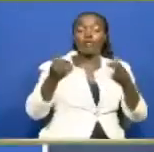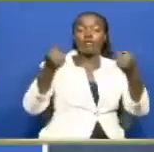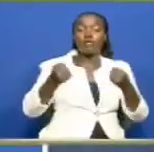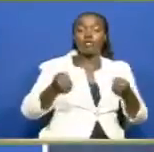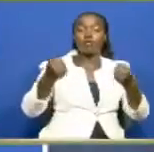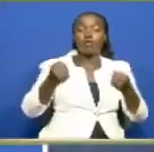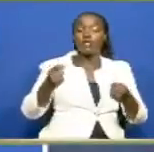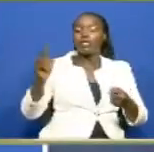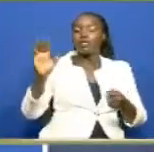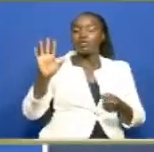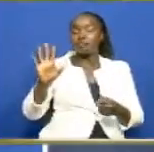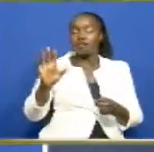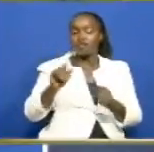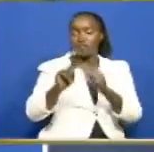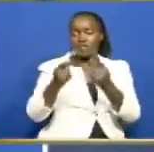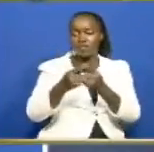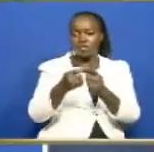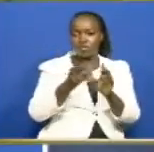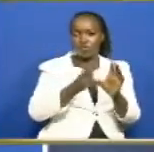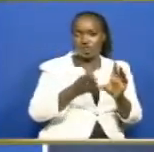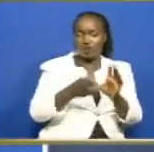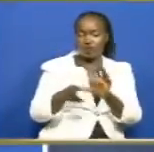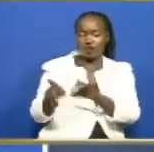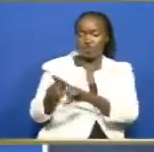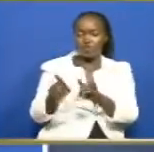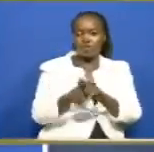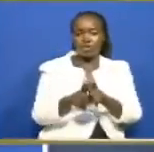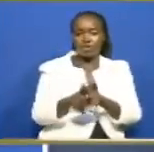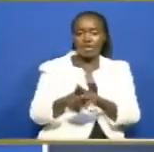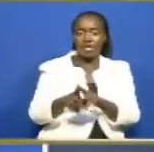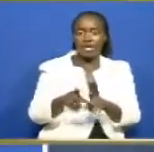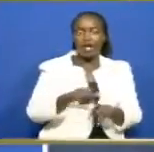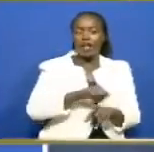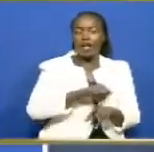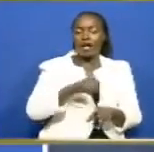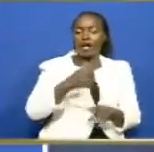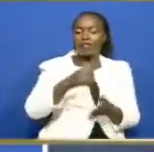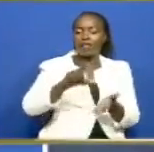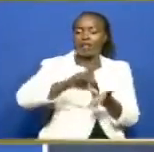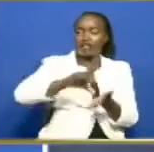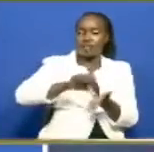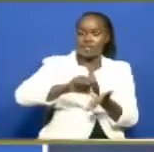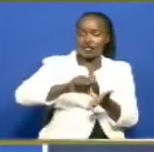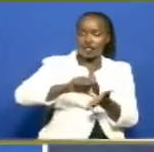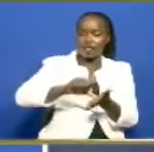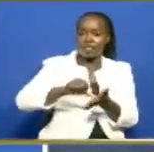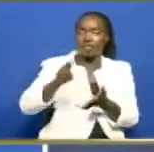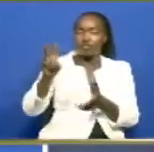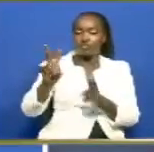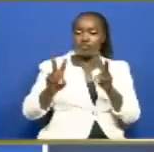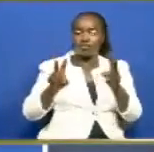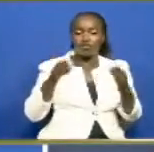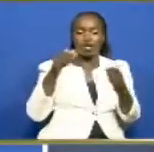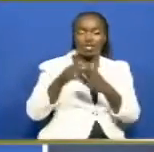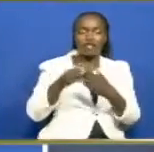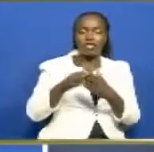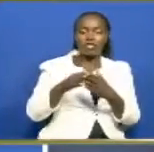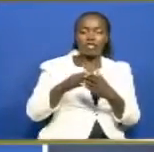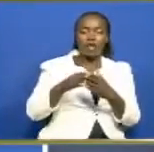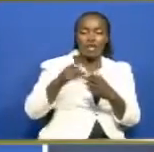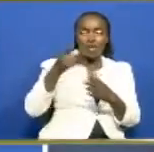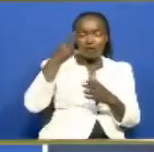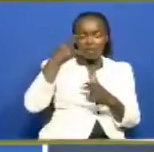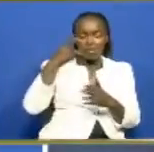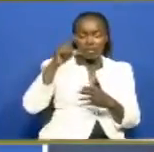5 ikishiriki michuano ya mundwano. Kwingineko, Algeria ilitoka sare ya 2-2 dhidi ya Mexico licha kusalia na wachezaji 10